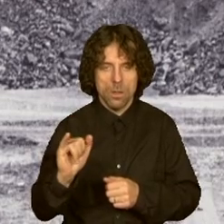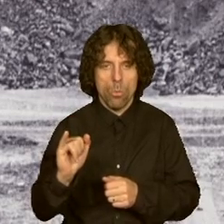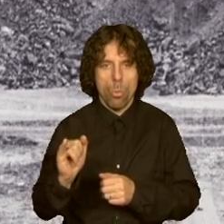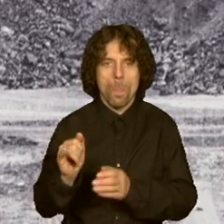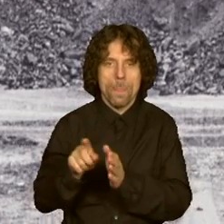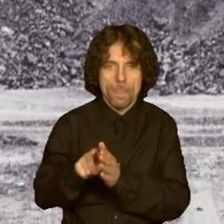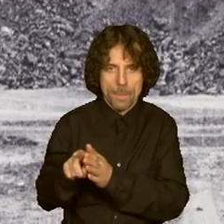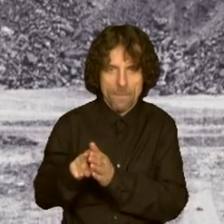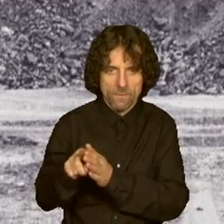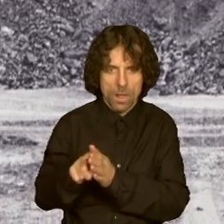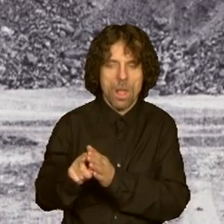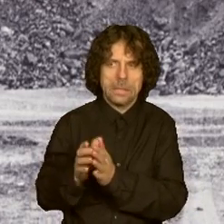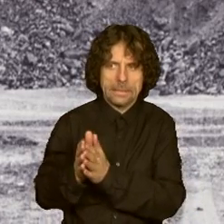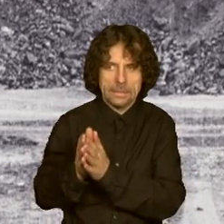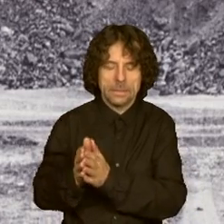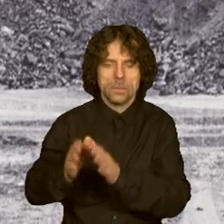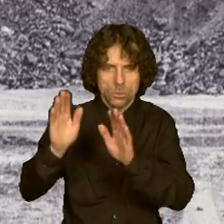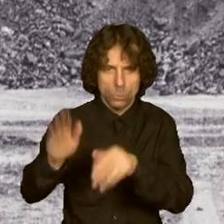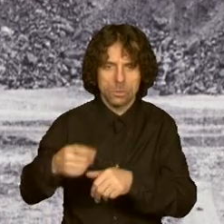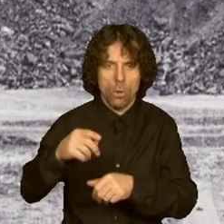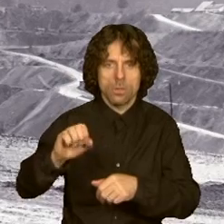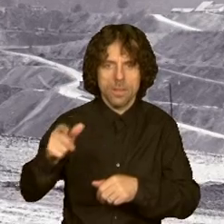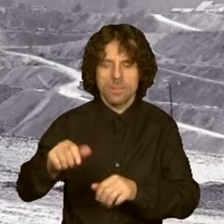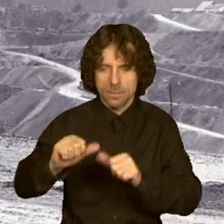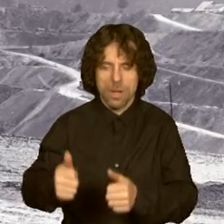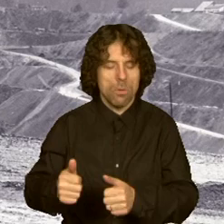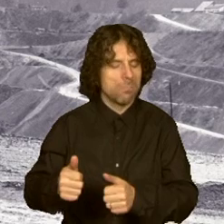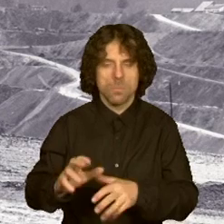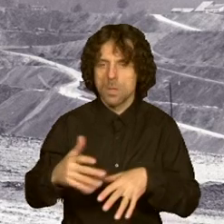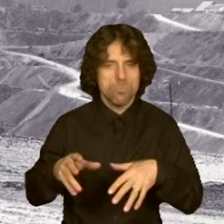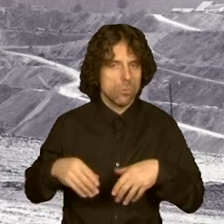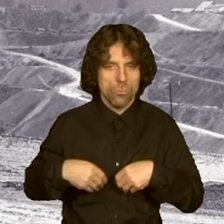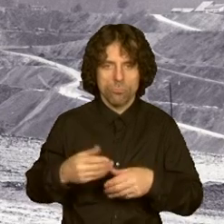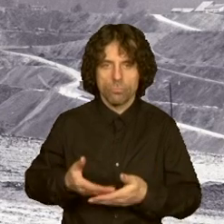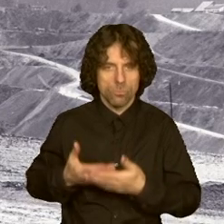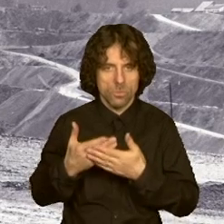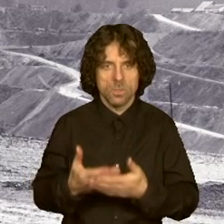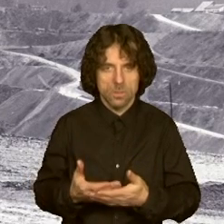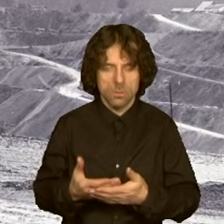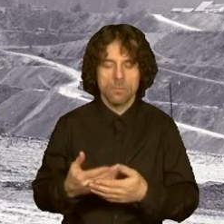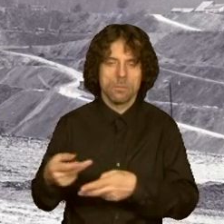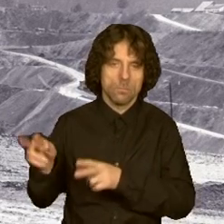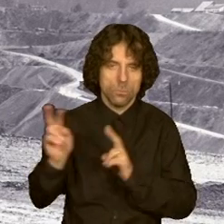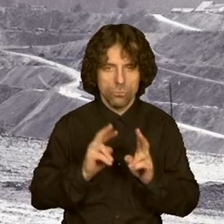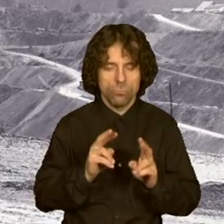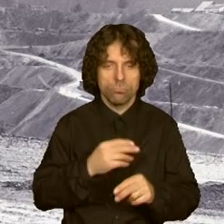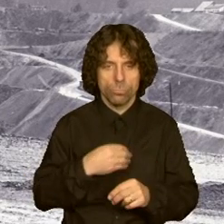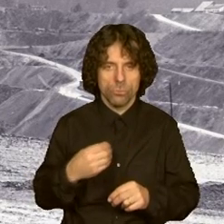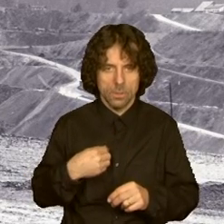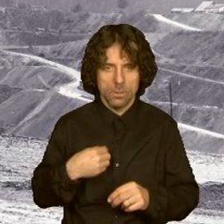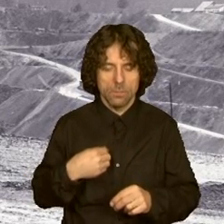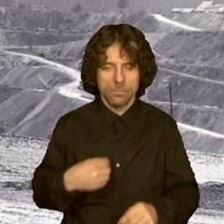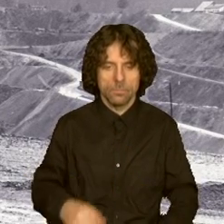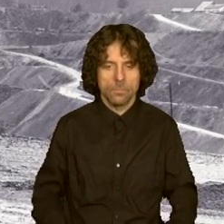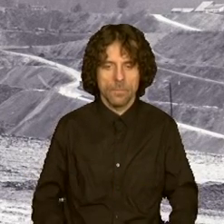fachowca namawiano go do pozostania w Doniecku na stałe. Nie przyjął jednak tej propozycji i wrócił